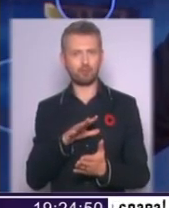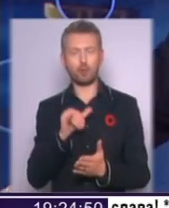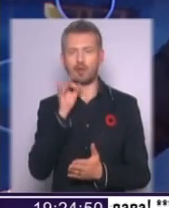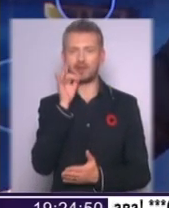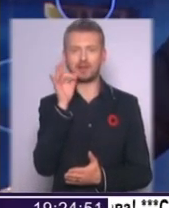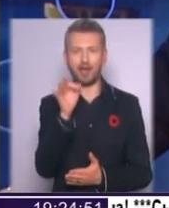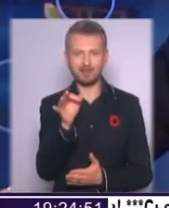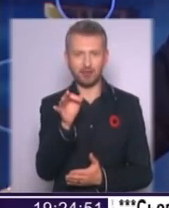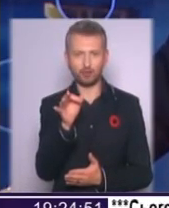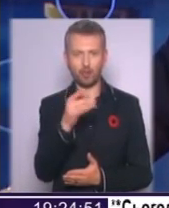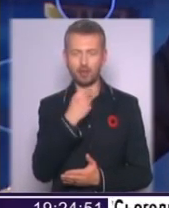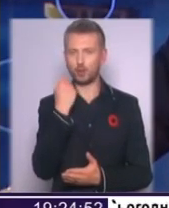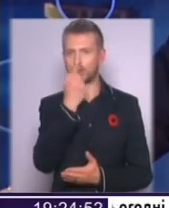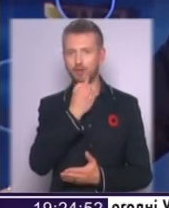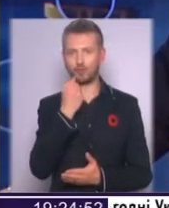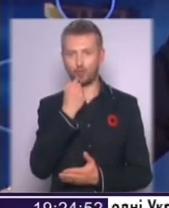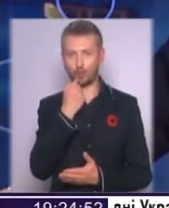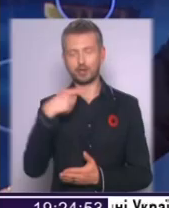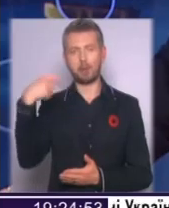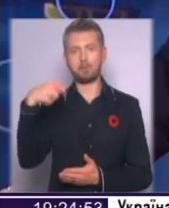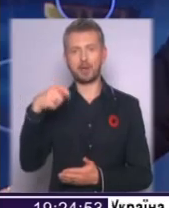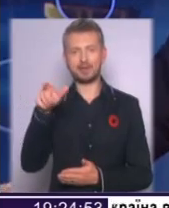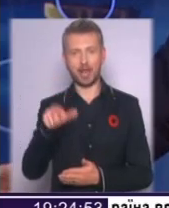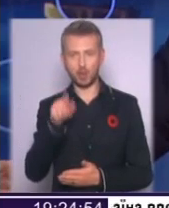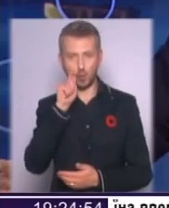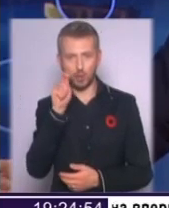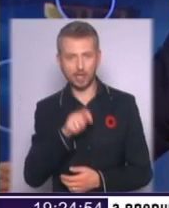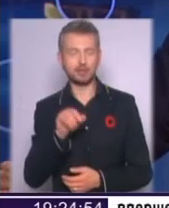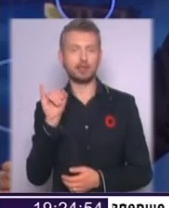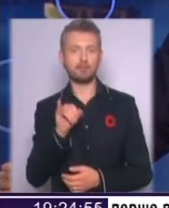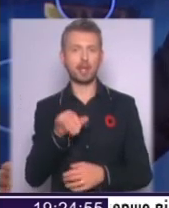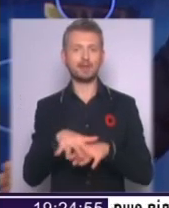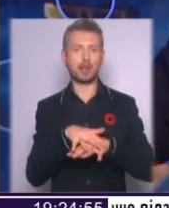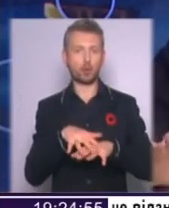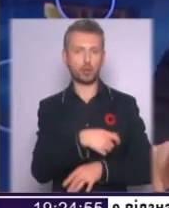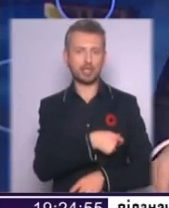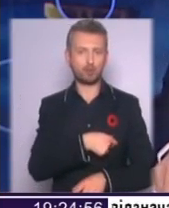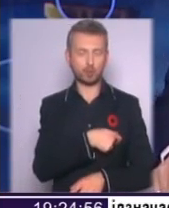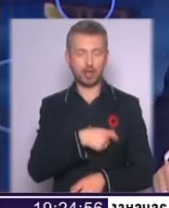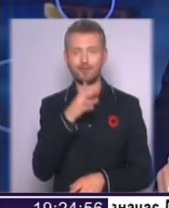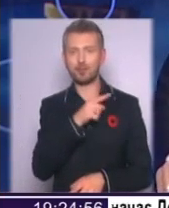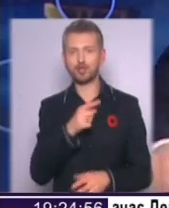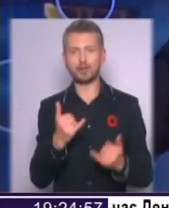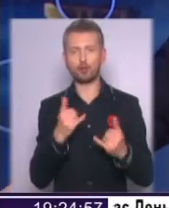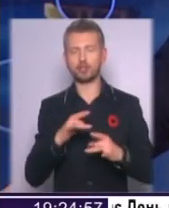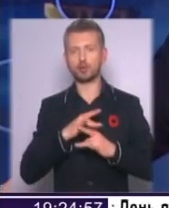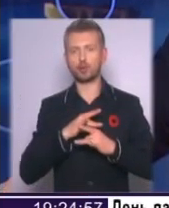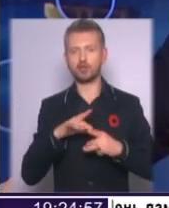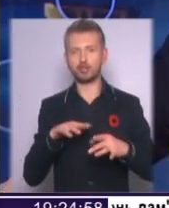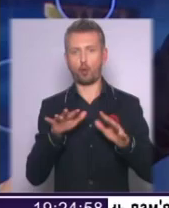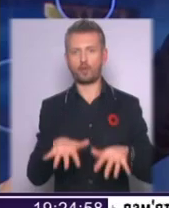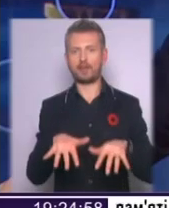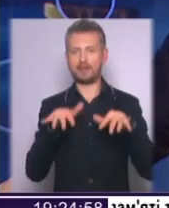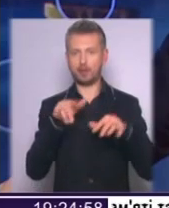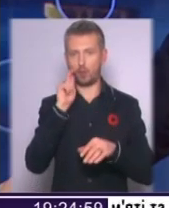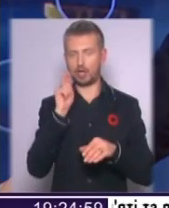сказано з вуст того ж таки президента України і народних депутатів під час сьогоднішнього урочистого засідання